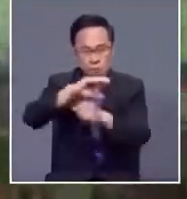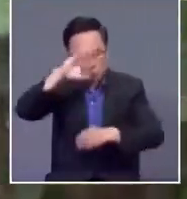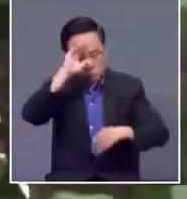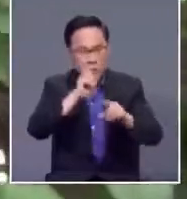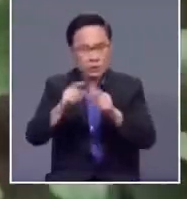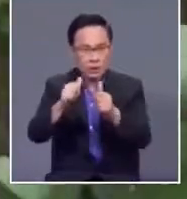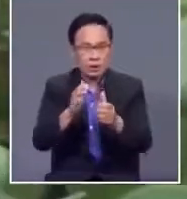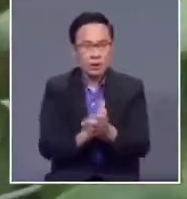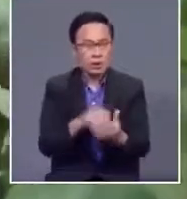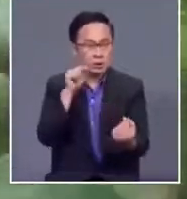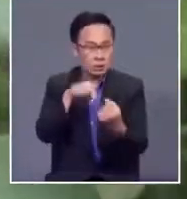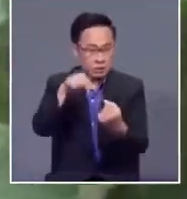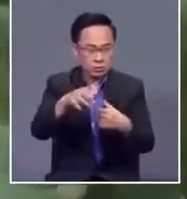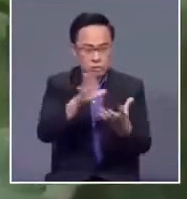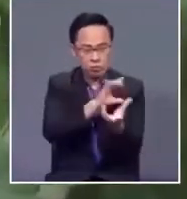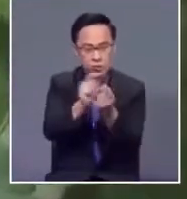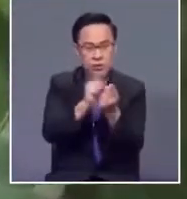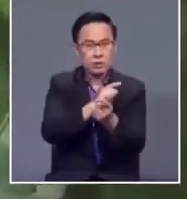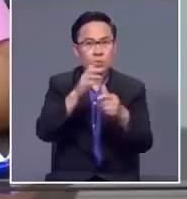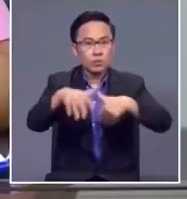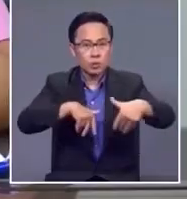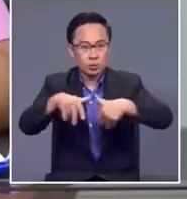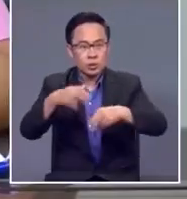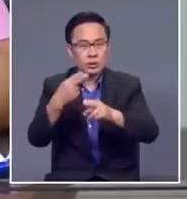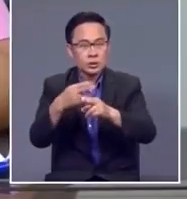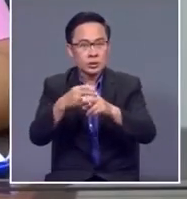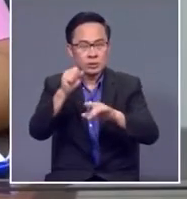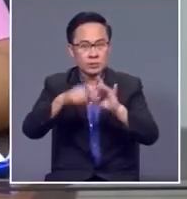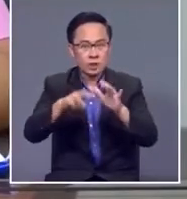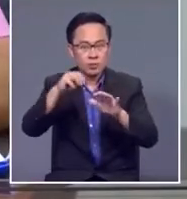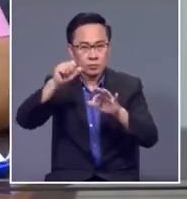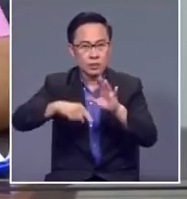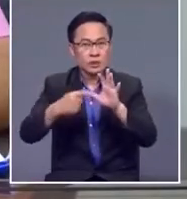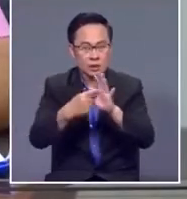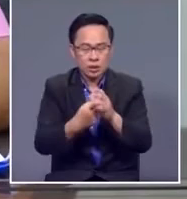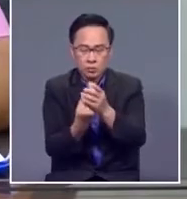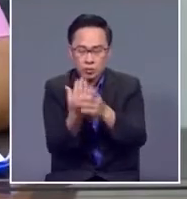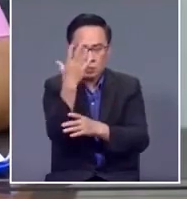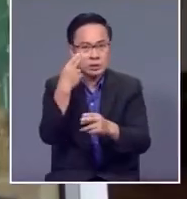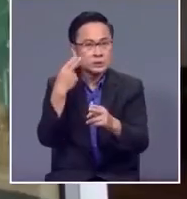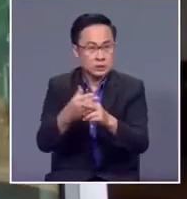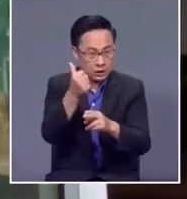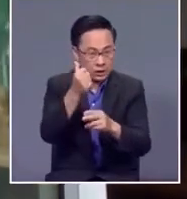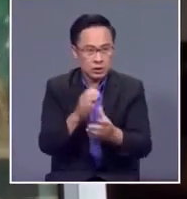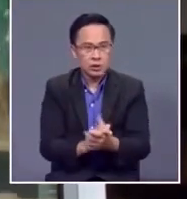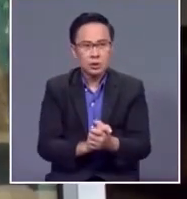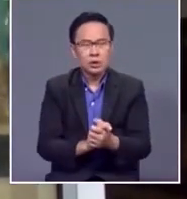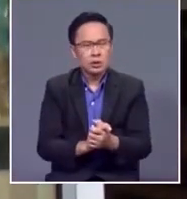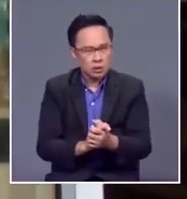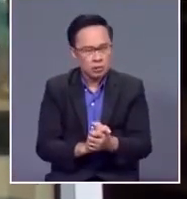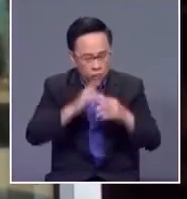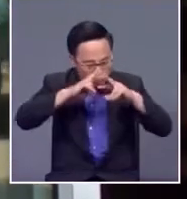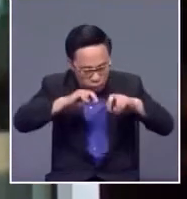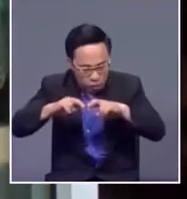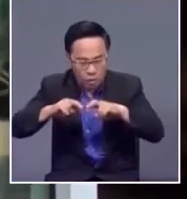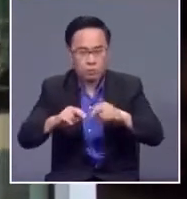รมของคนพื้นถิ่นนะครับต้นส้มซ่าเนี่ยถือว่าเป็นไม้มงคลอย่างหนึ่งนะครับต้นส้มซ่าเนี่ยน่าจะมีประโยชน์ในเรื่องทางยา